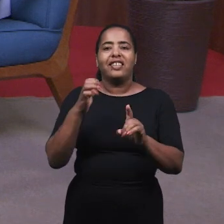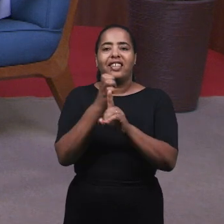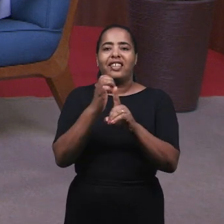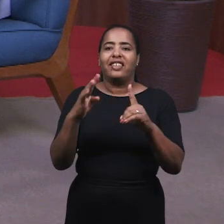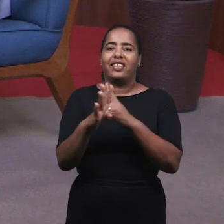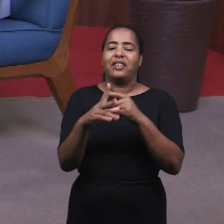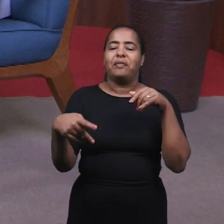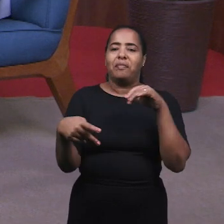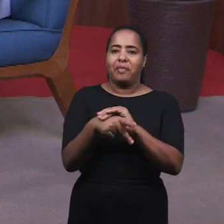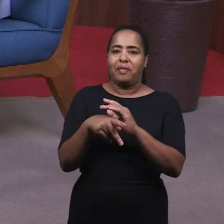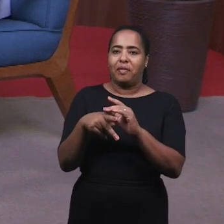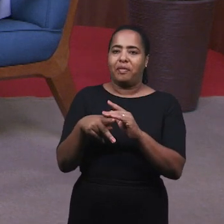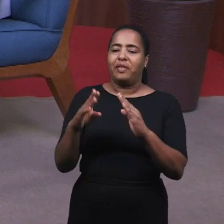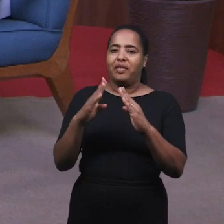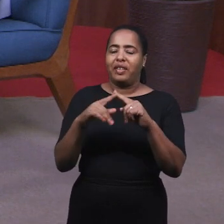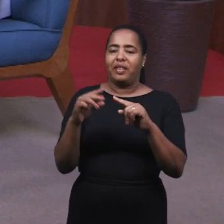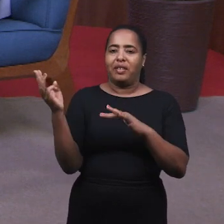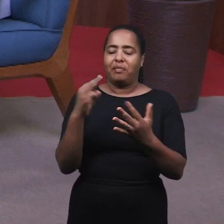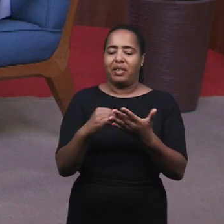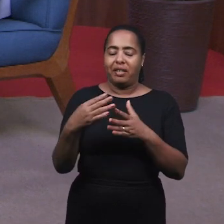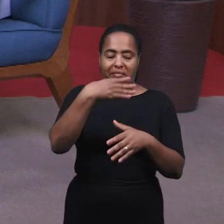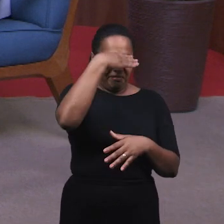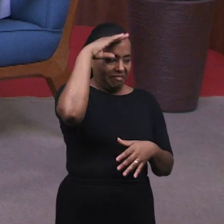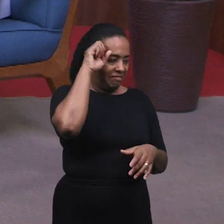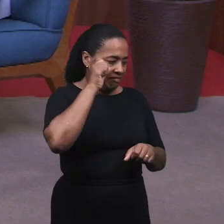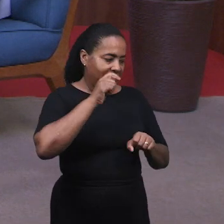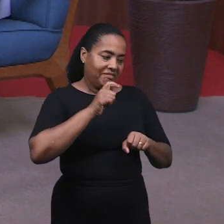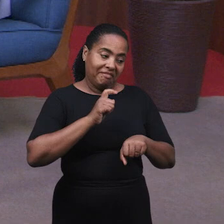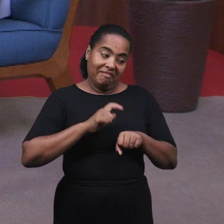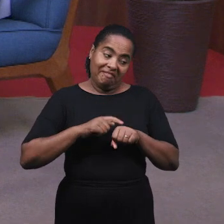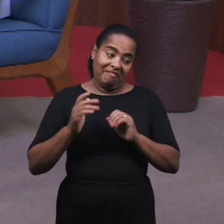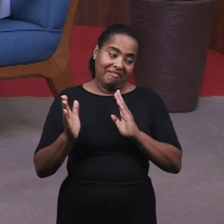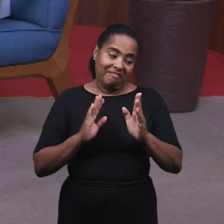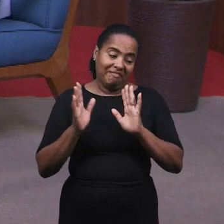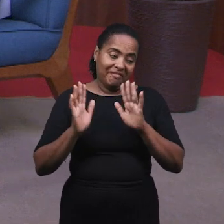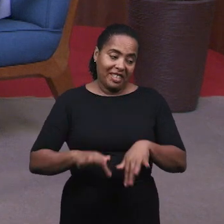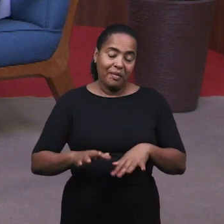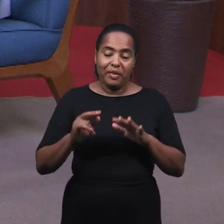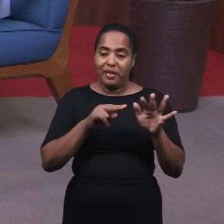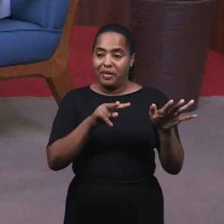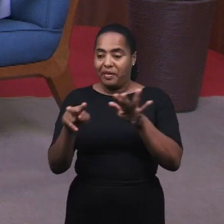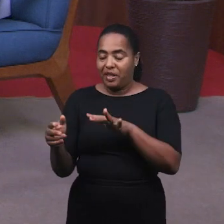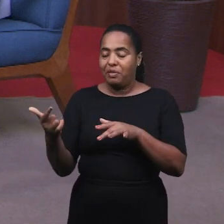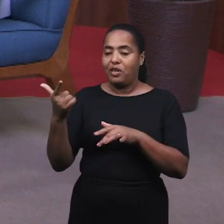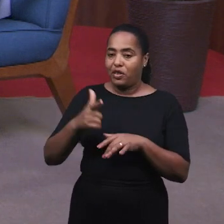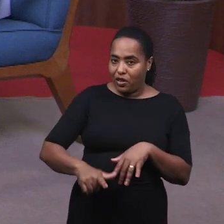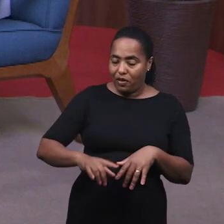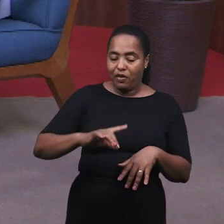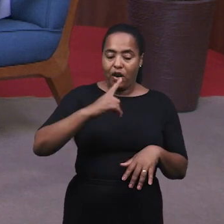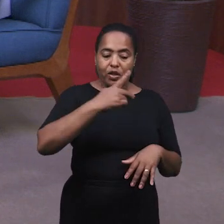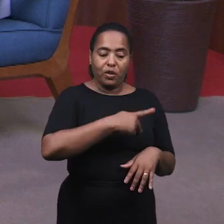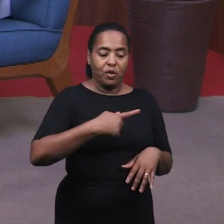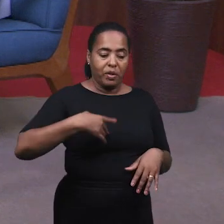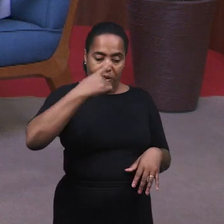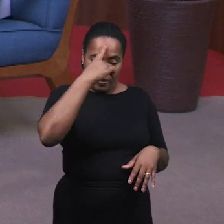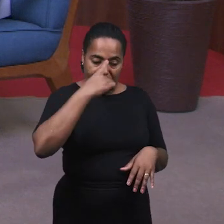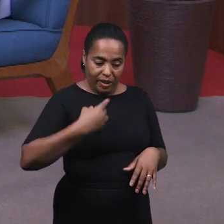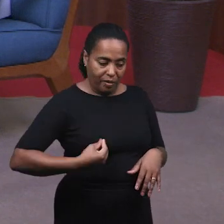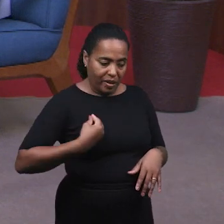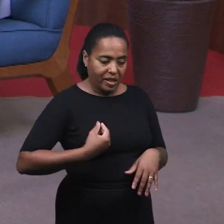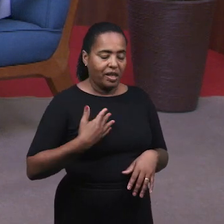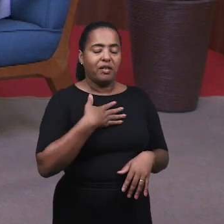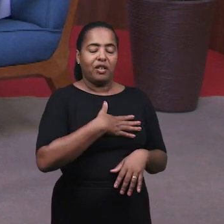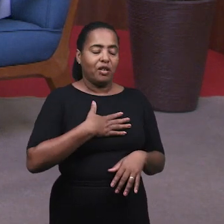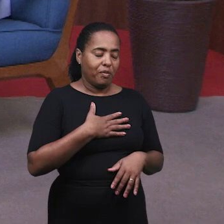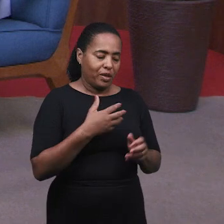jours, notre temps est terminé. La semaine prochaine, si Dieu nous permet, nous serons avec Daniel encore ici, présent. C'est un plaisir d'être